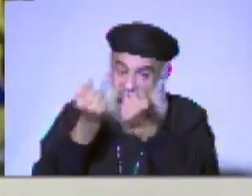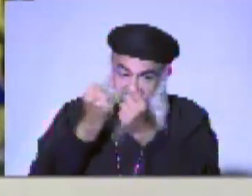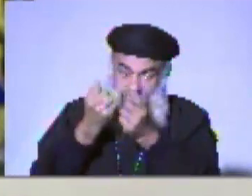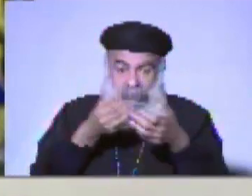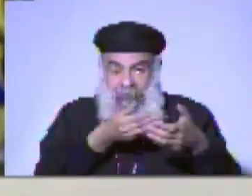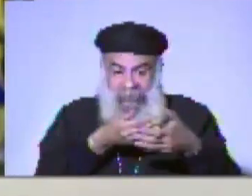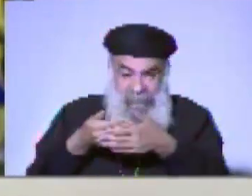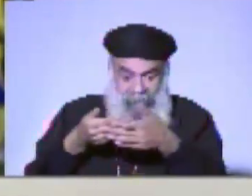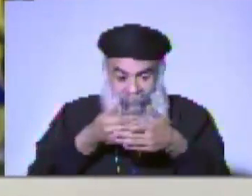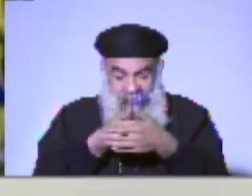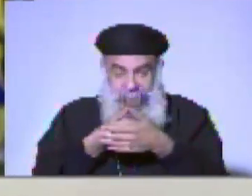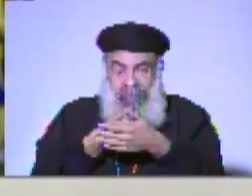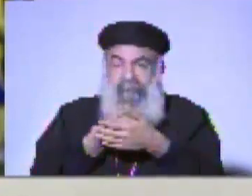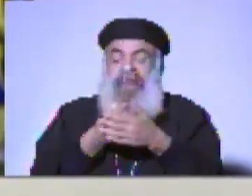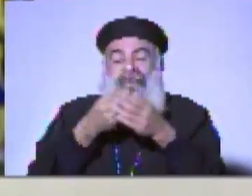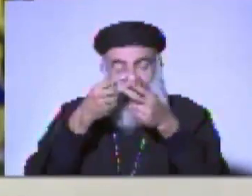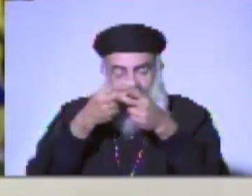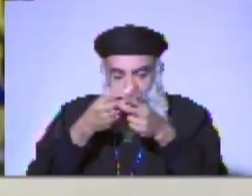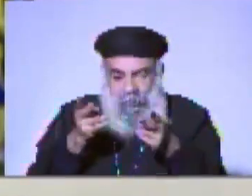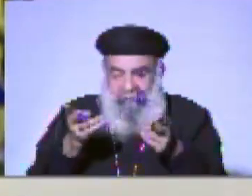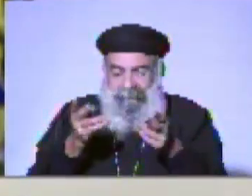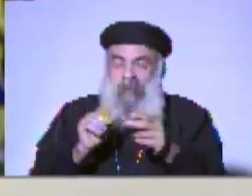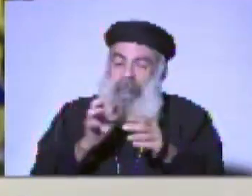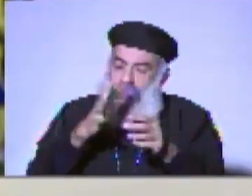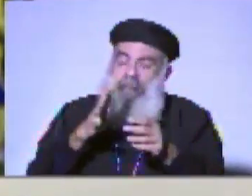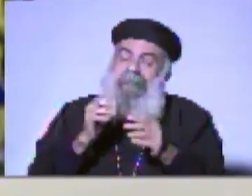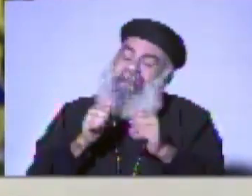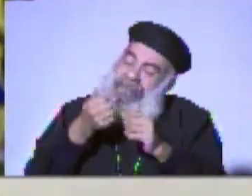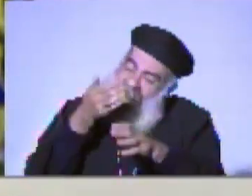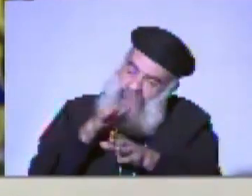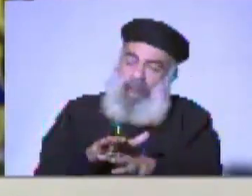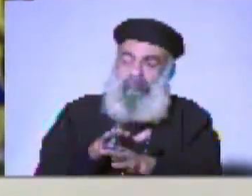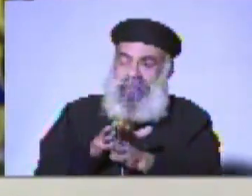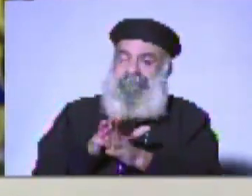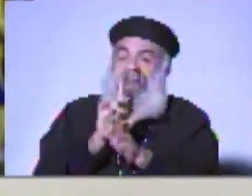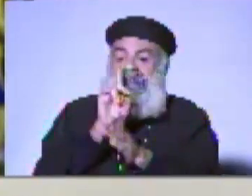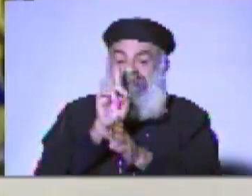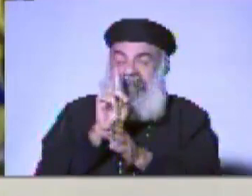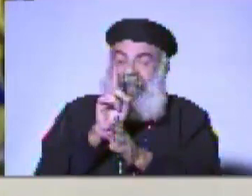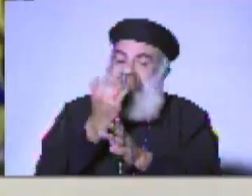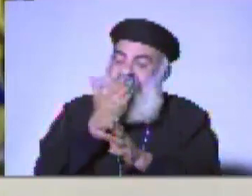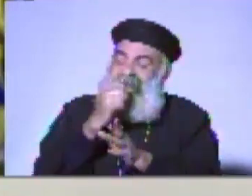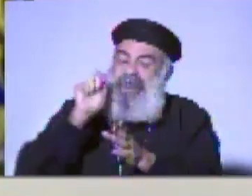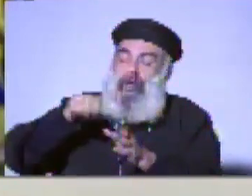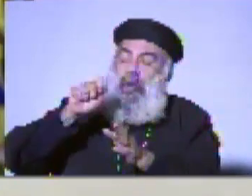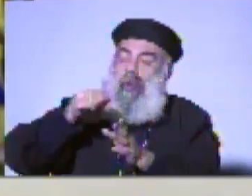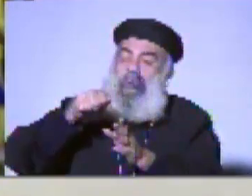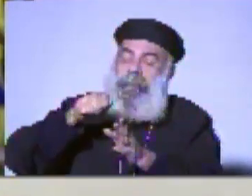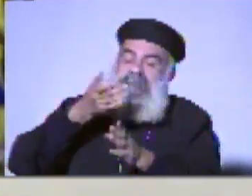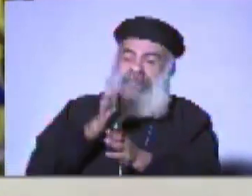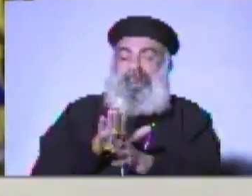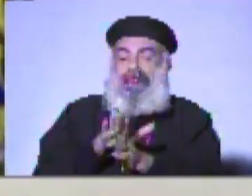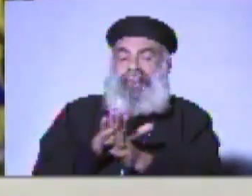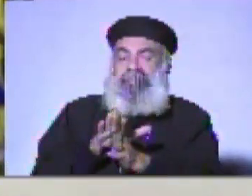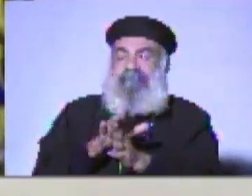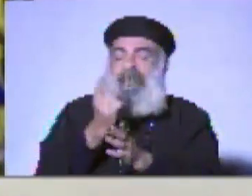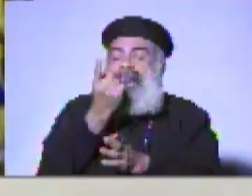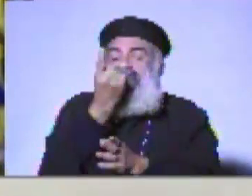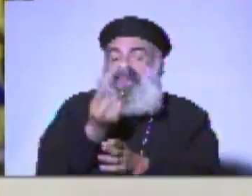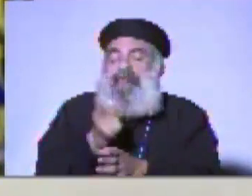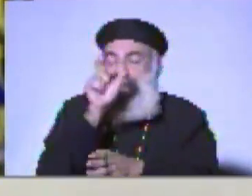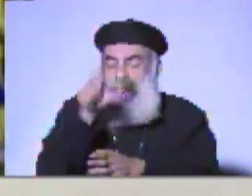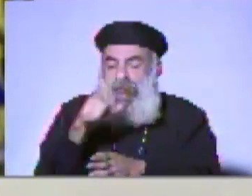مريم قابل للموت لكن ما عليهوش حكم موت الوحيد